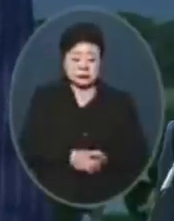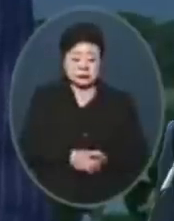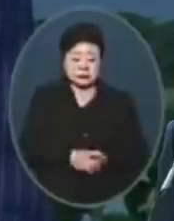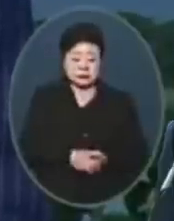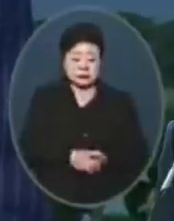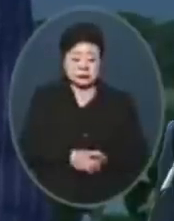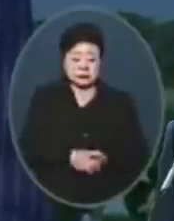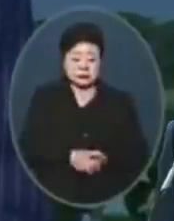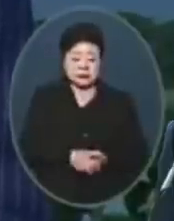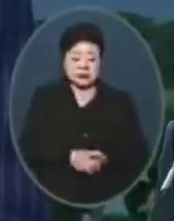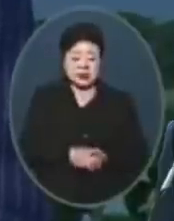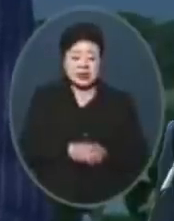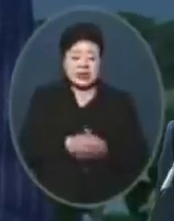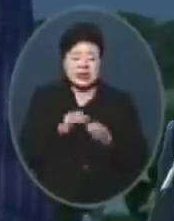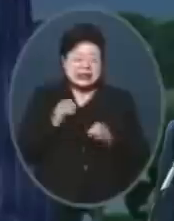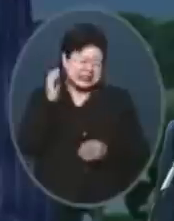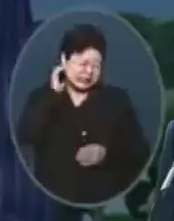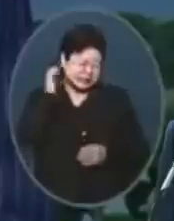김정은이가